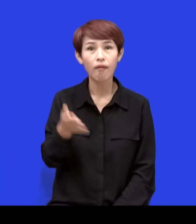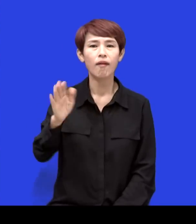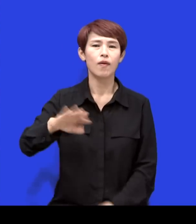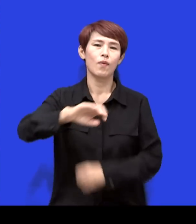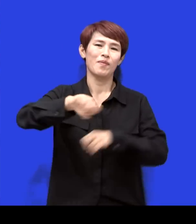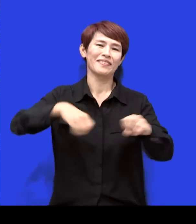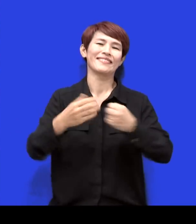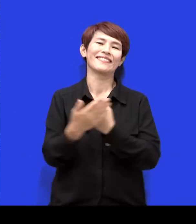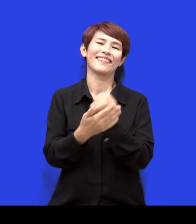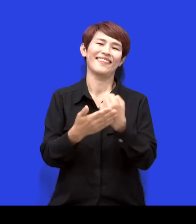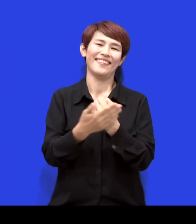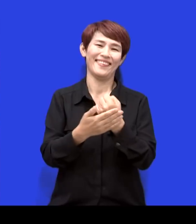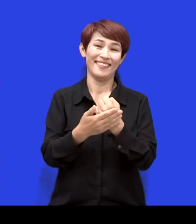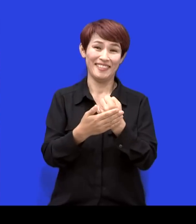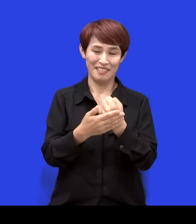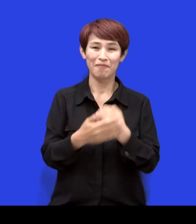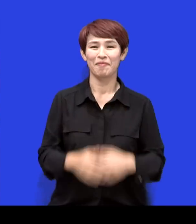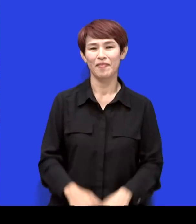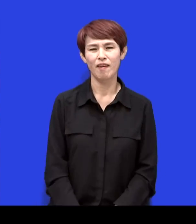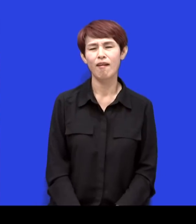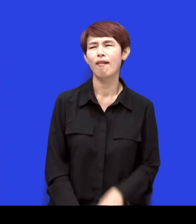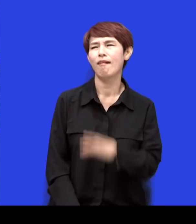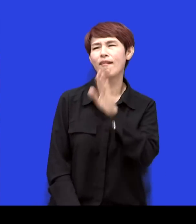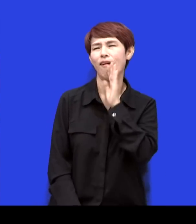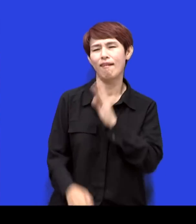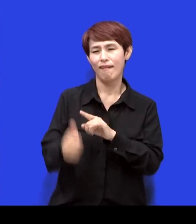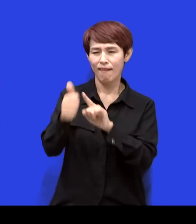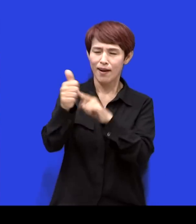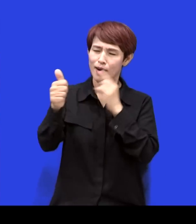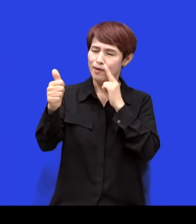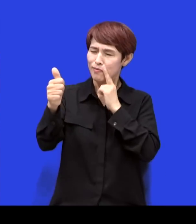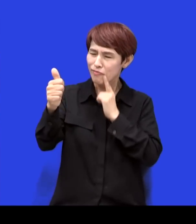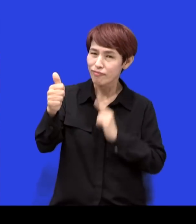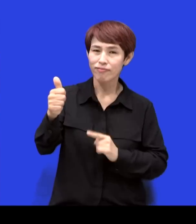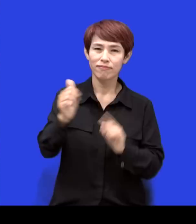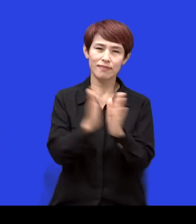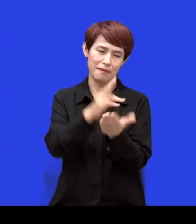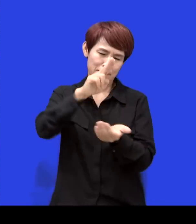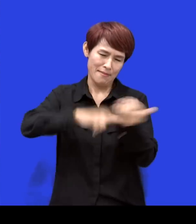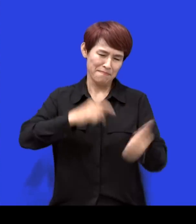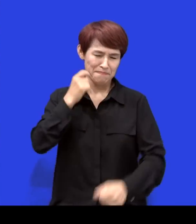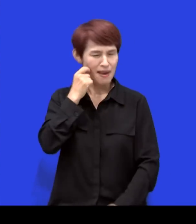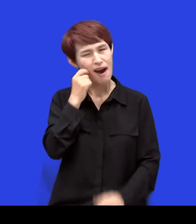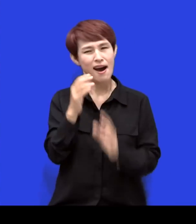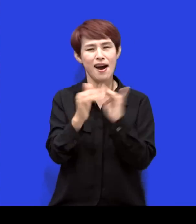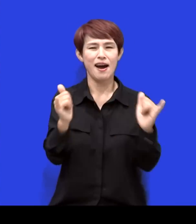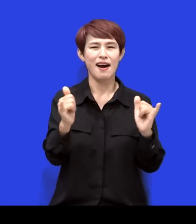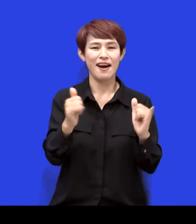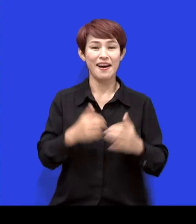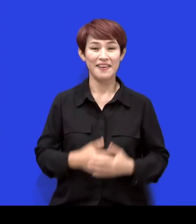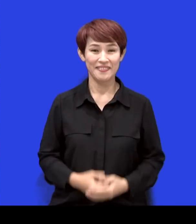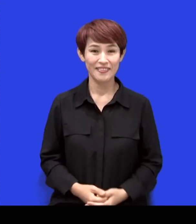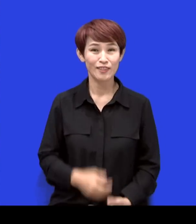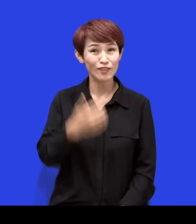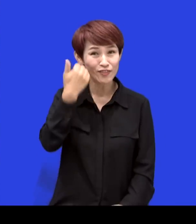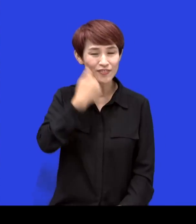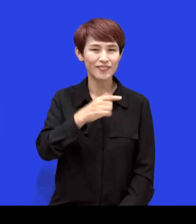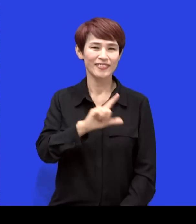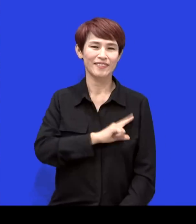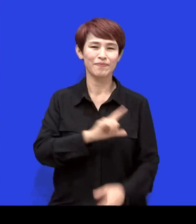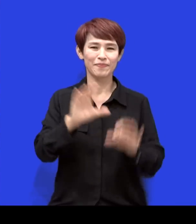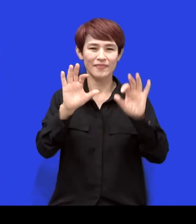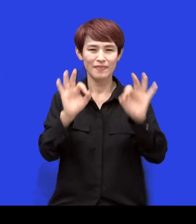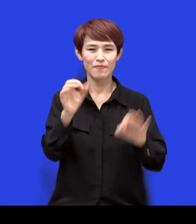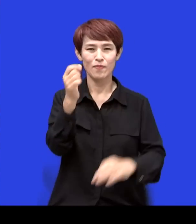고백하시는 그런 분입니다. 네. 야, 전 정말 이분 너무 부럽거든요. 베스트셀러, 불편한 편의점의 작가 김호연